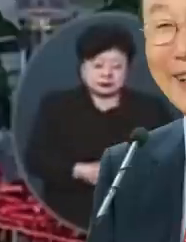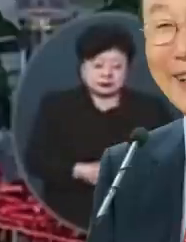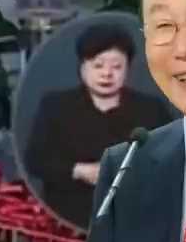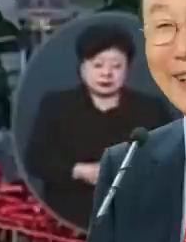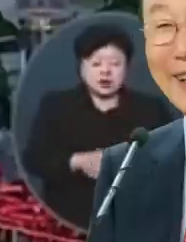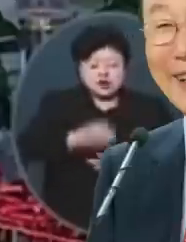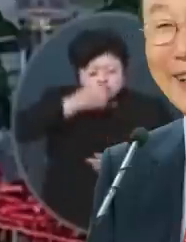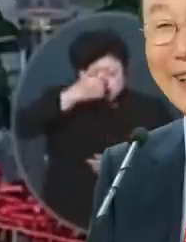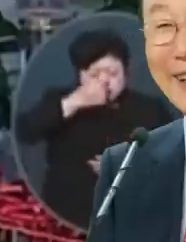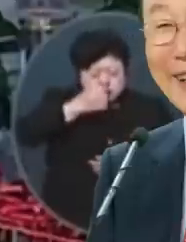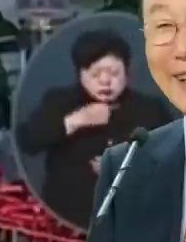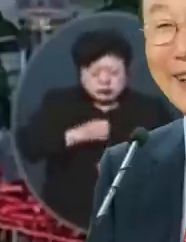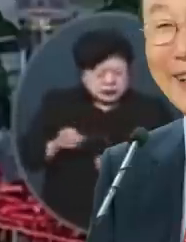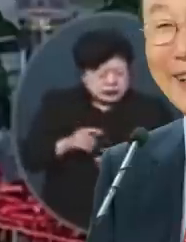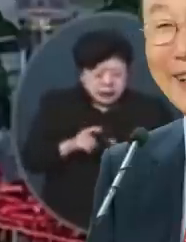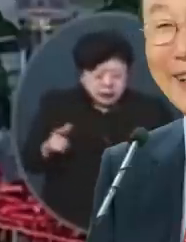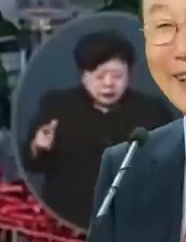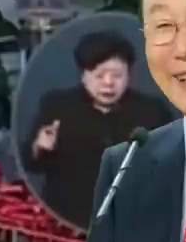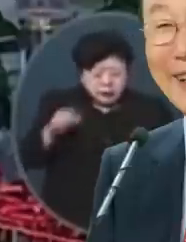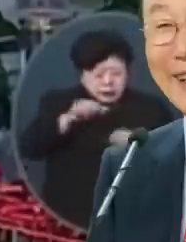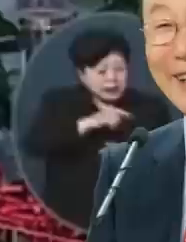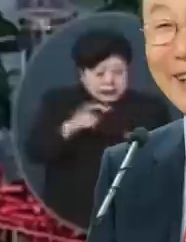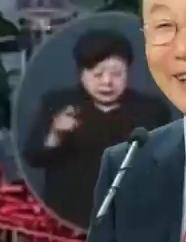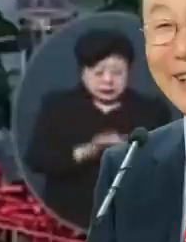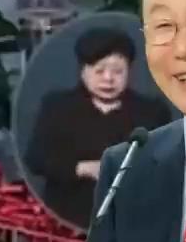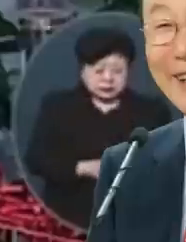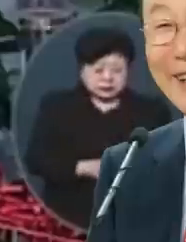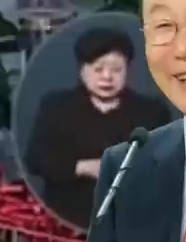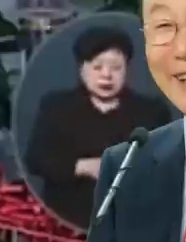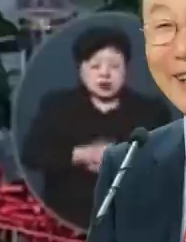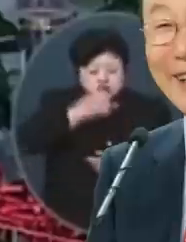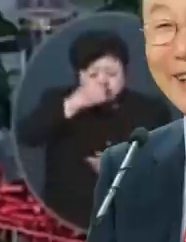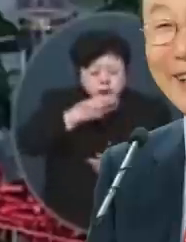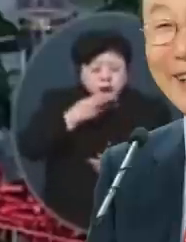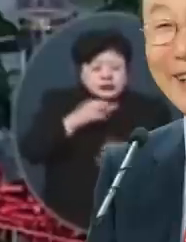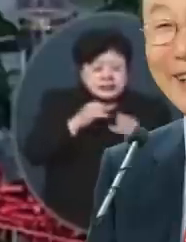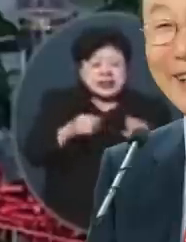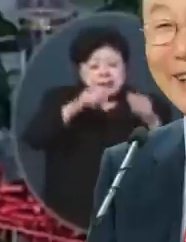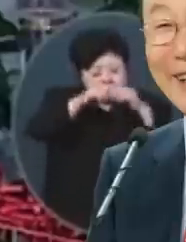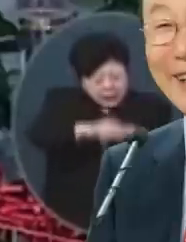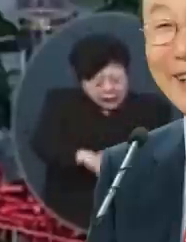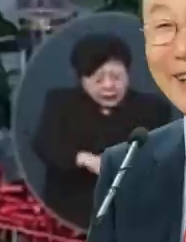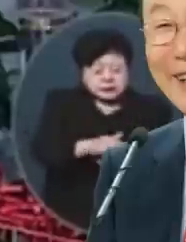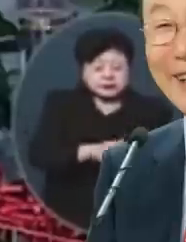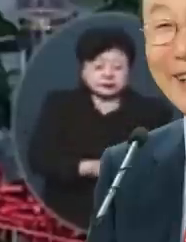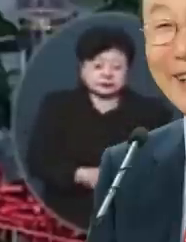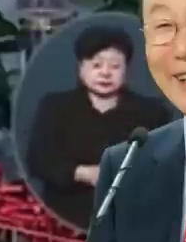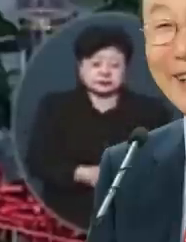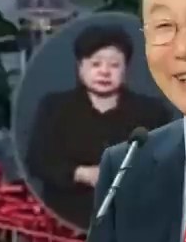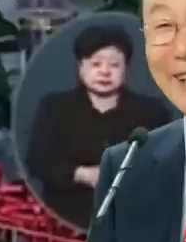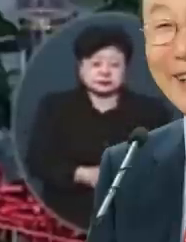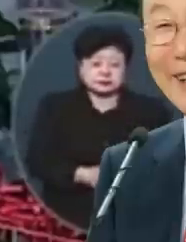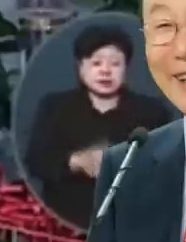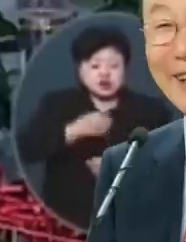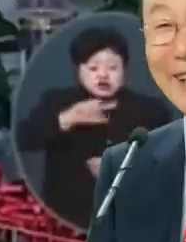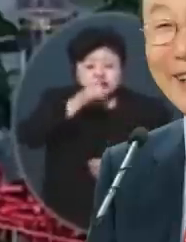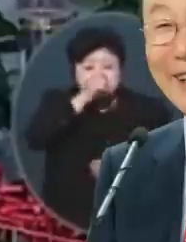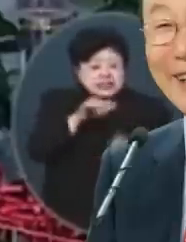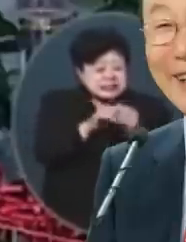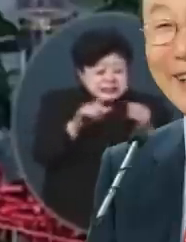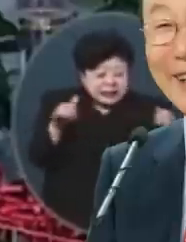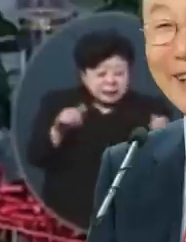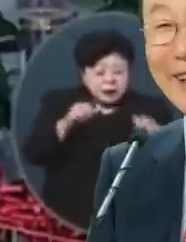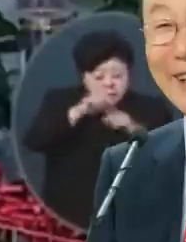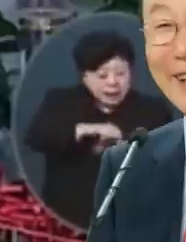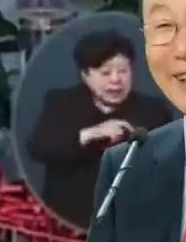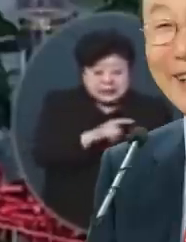꿈을 놓치지 않으면 망하지 않습니다. 꿈이 없는 백성은 마음이다. 꿈이 있는